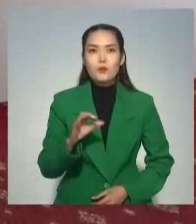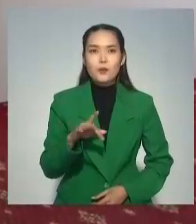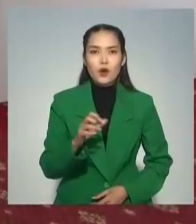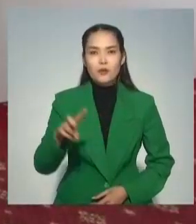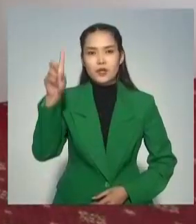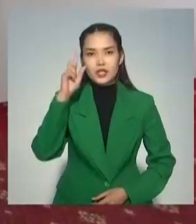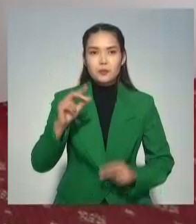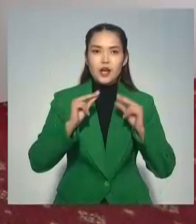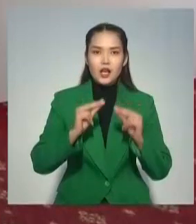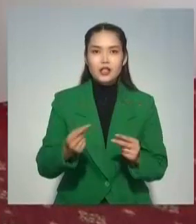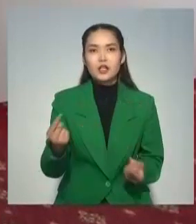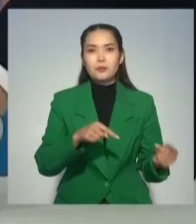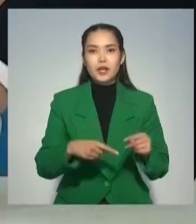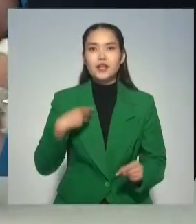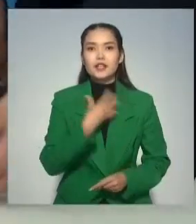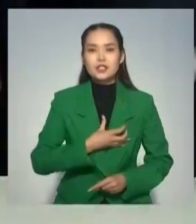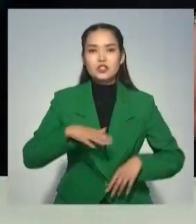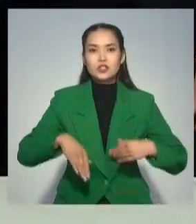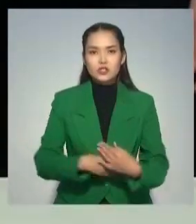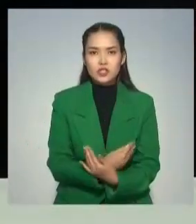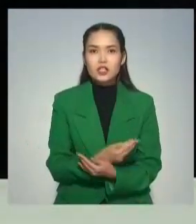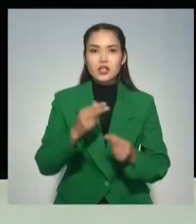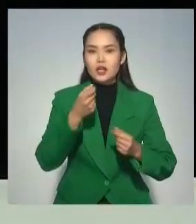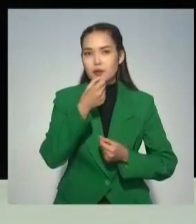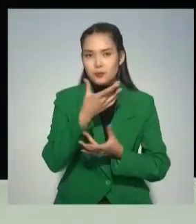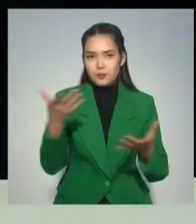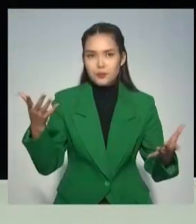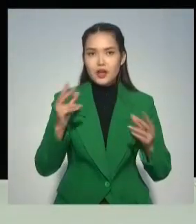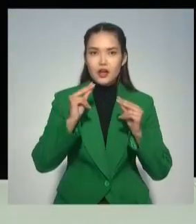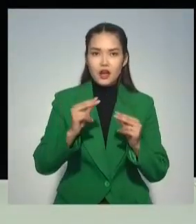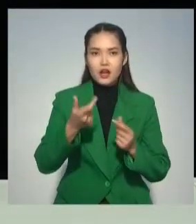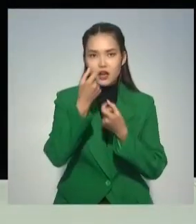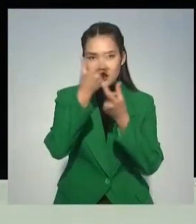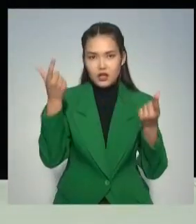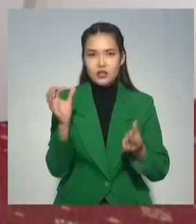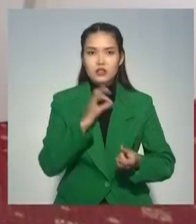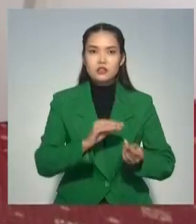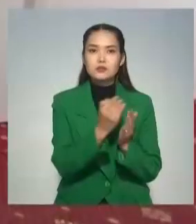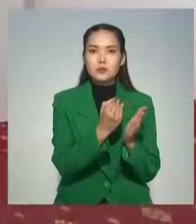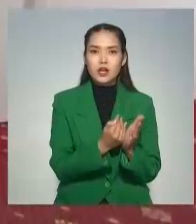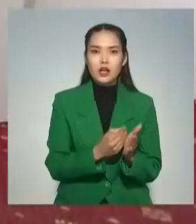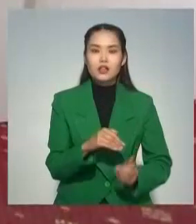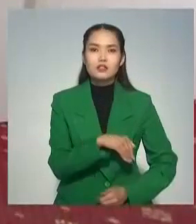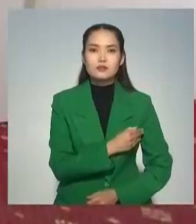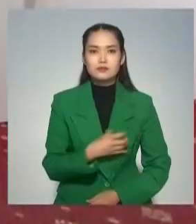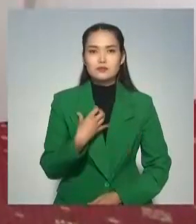елімізде адал бәсекелестікке негізделген жаңа саяси мәдениет қалыптастыру бағытындағы маңызды қадам деді.